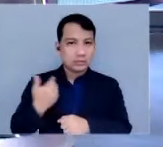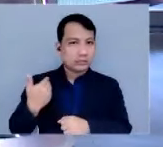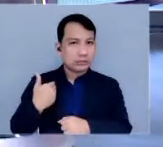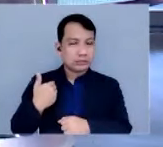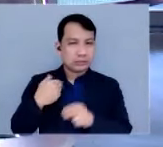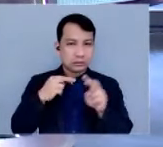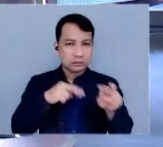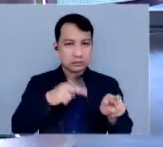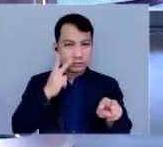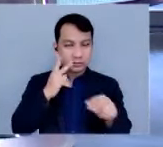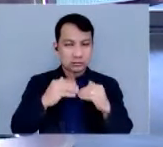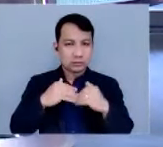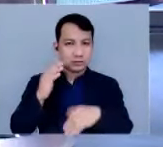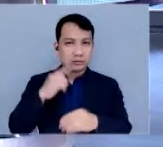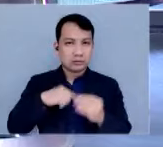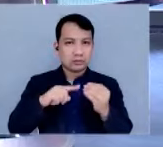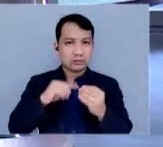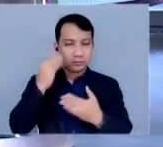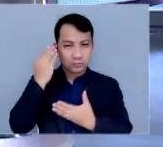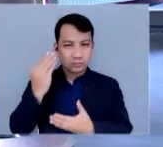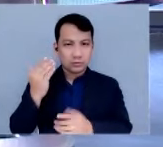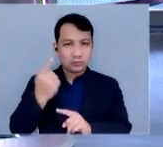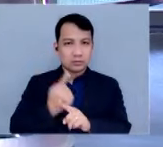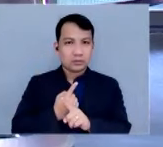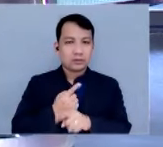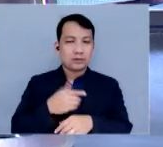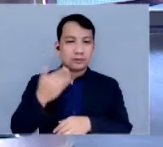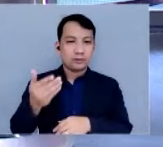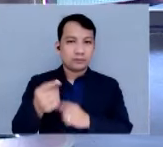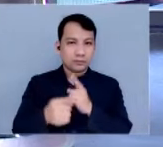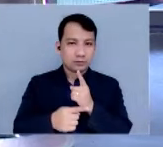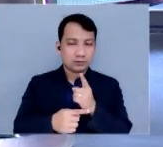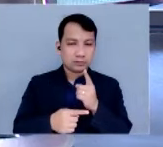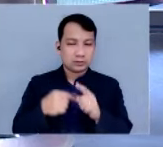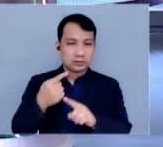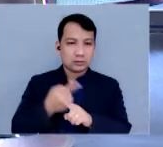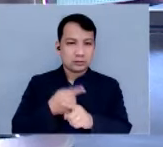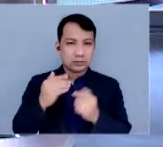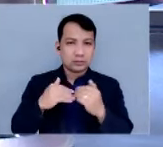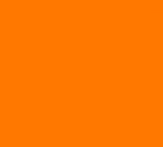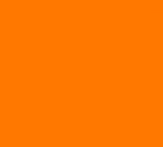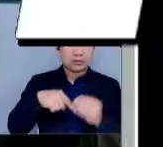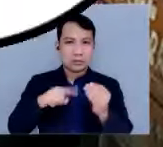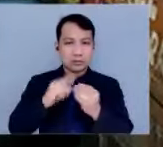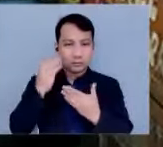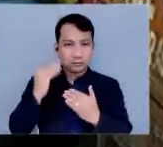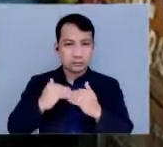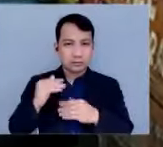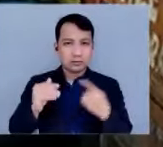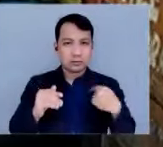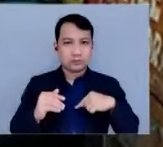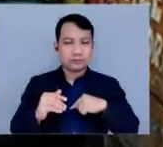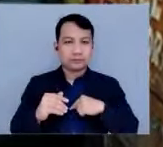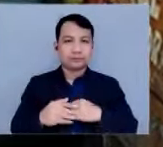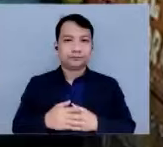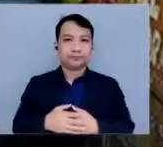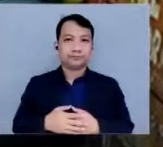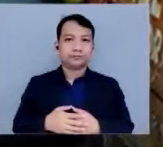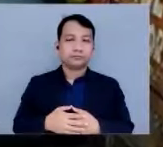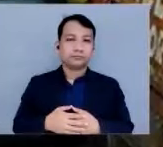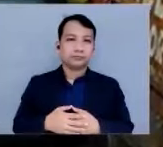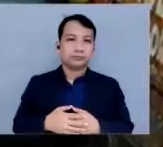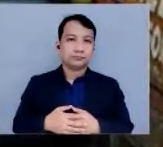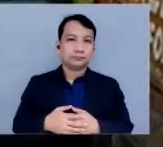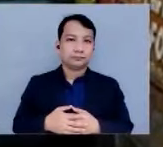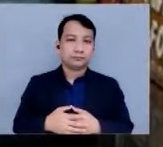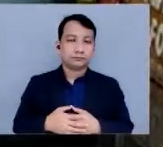magtutuloy-tuloy sa mga susunod na buwan nasa frontline ng balitang iyan si Gerard de la Peña bumagal ng bahagya ang